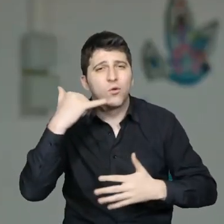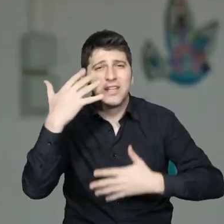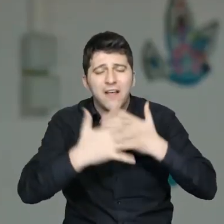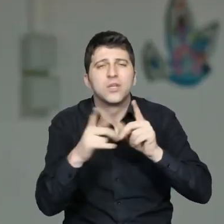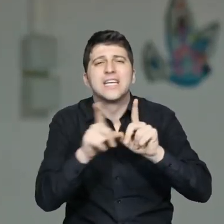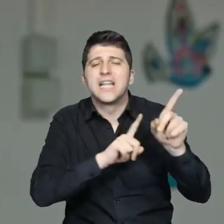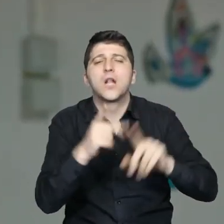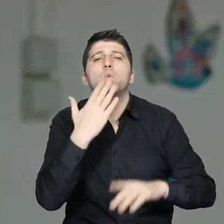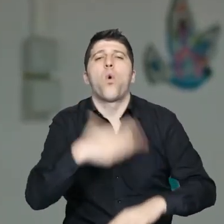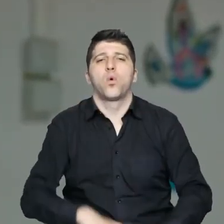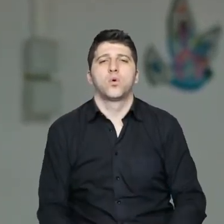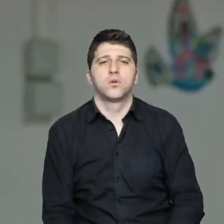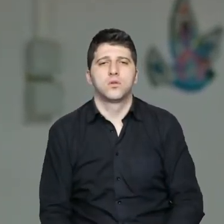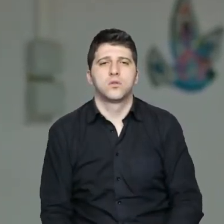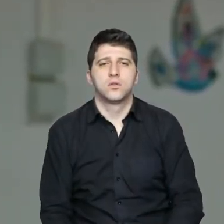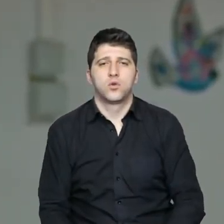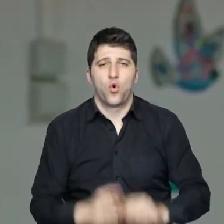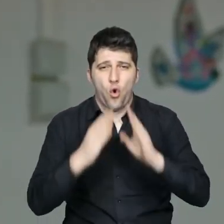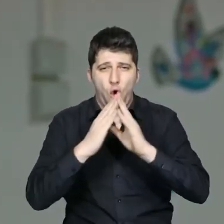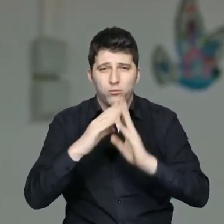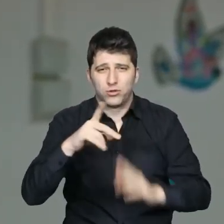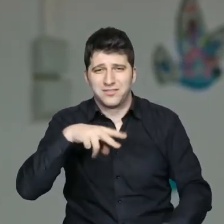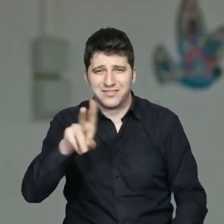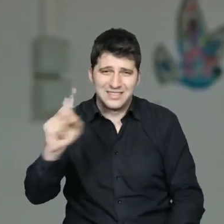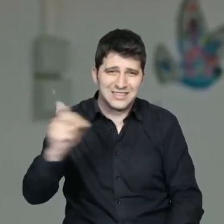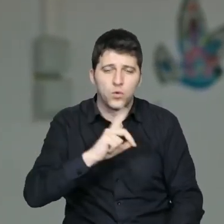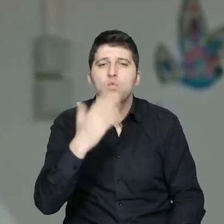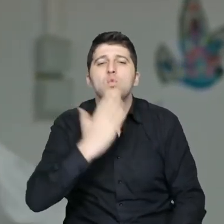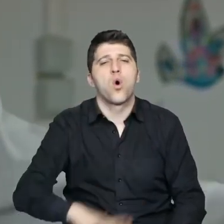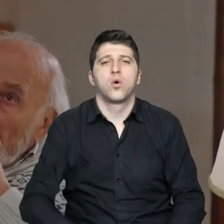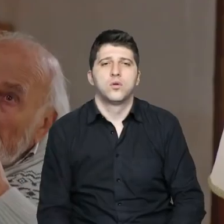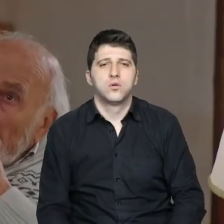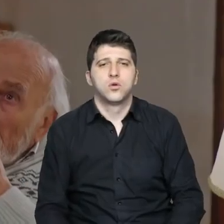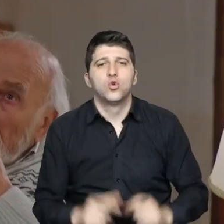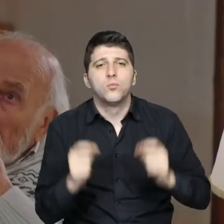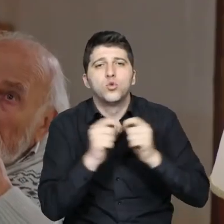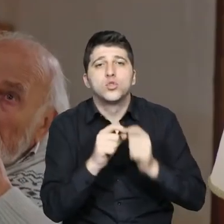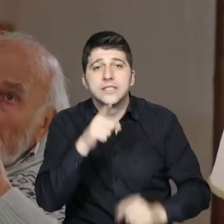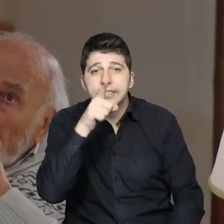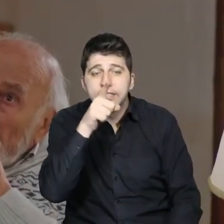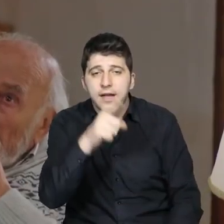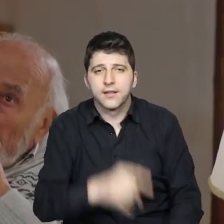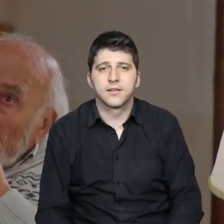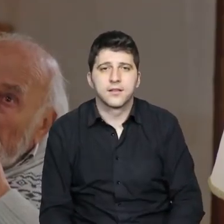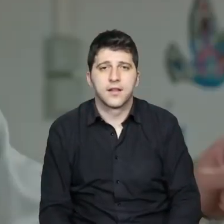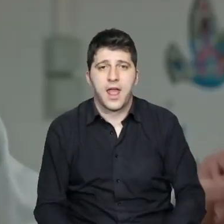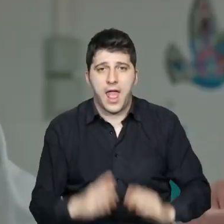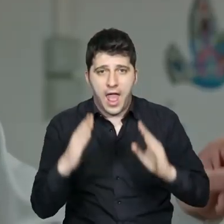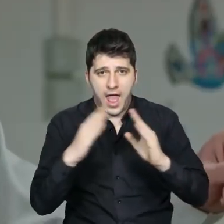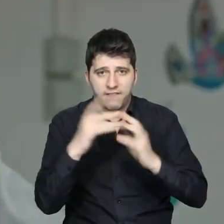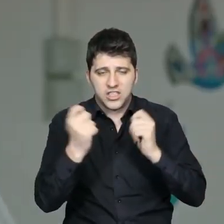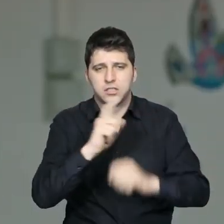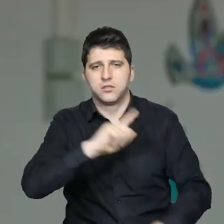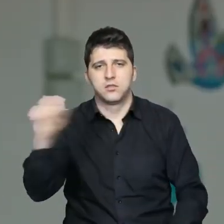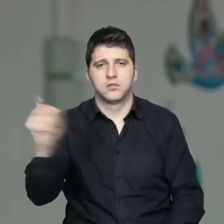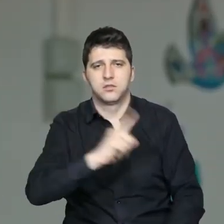yok. Konu komşuya gidip gelmek yok. Burcu, sen evden işe, işten